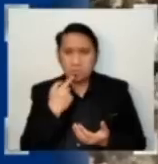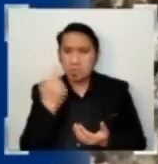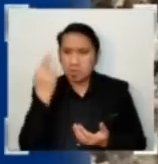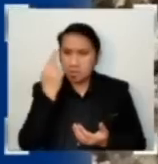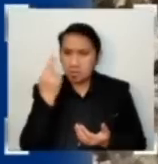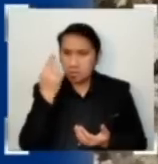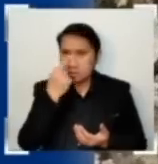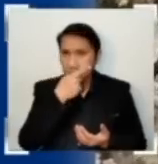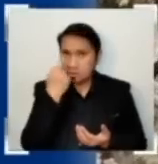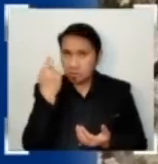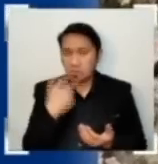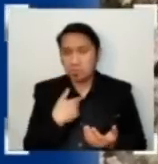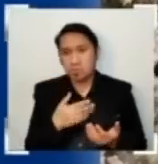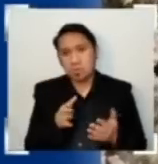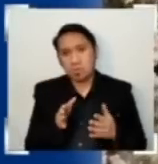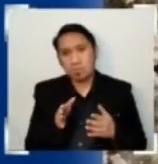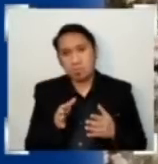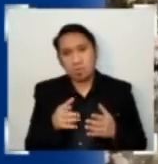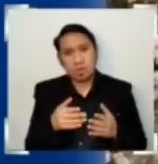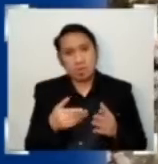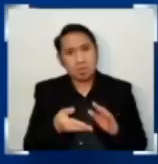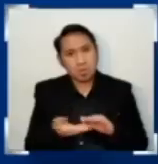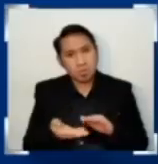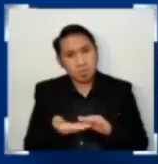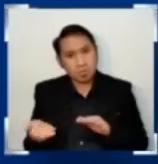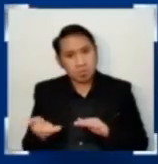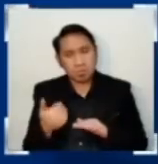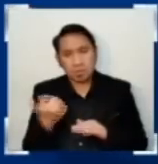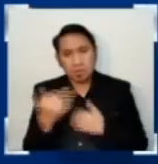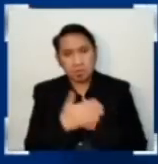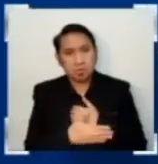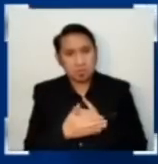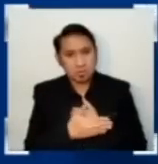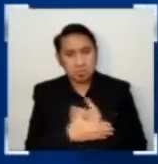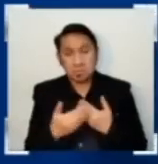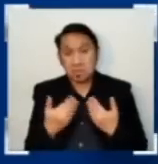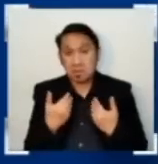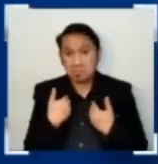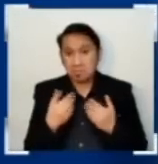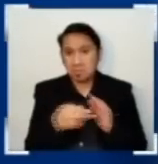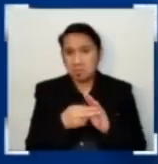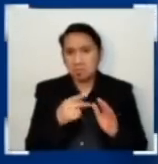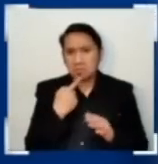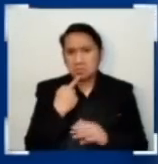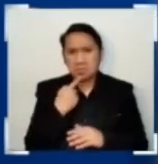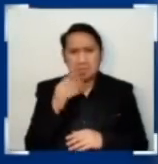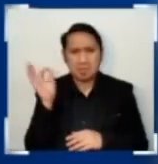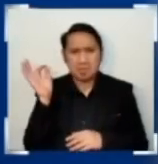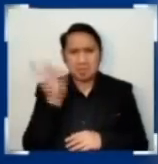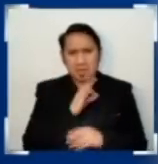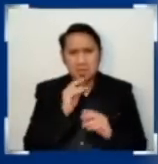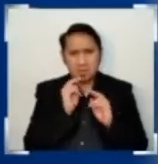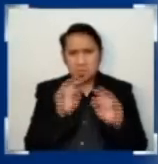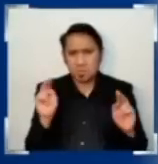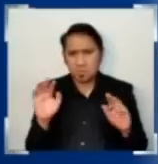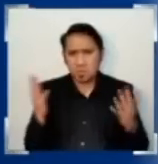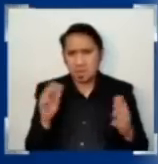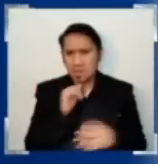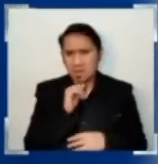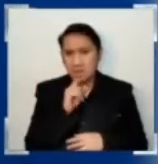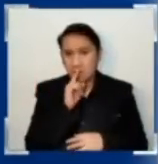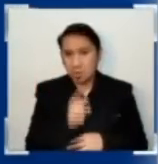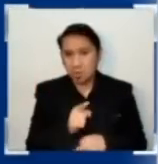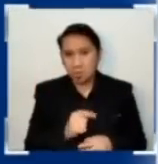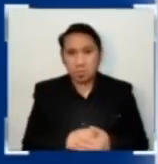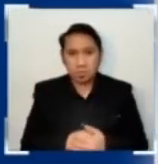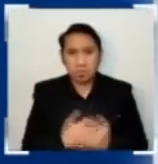pagsusugal umano ni Yoon Bin abroad. Ay sa kanilang label, fake news at groundless daw ang nasabing impormasyon.